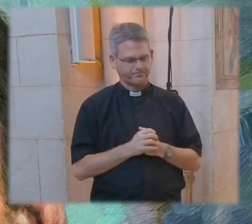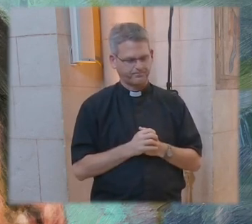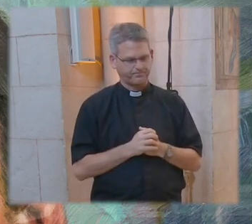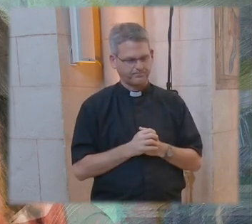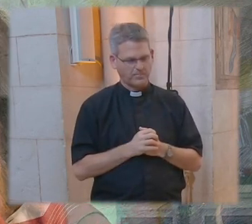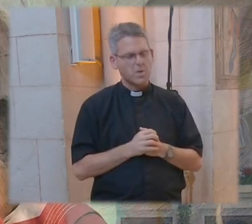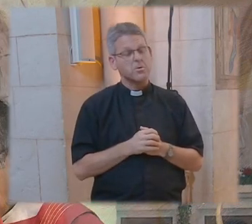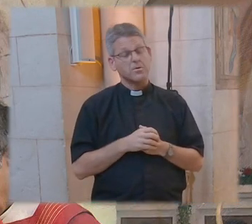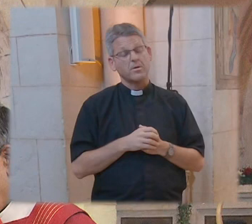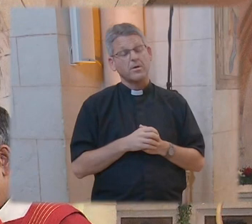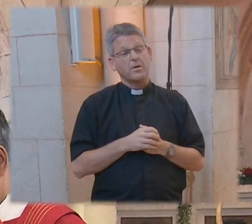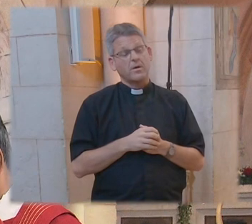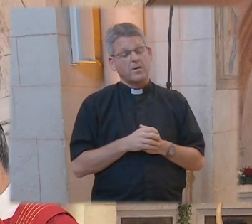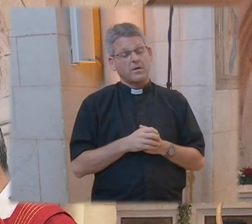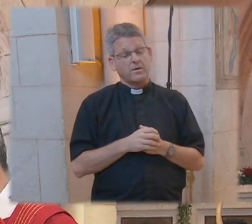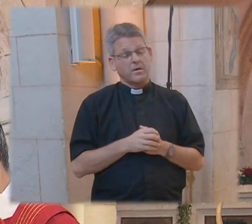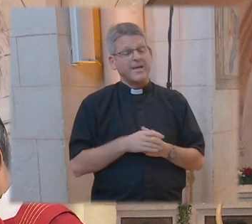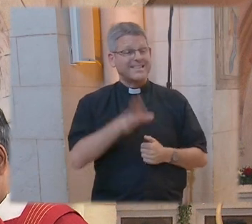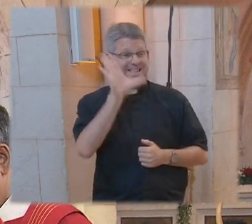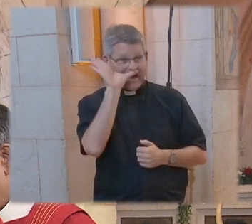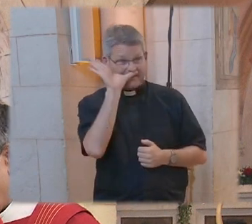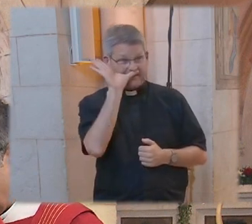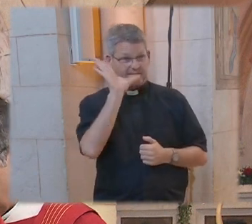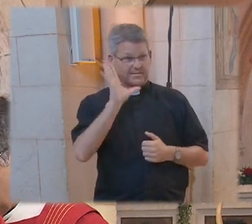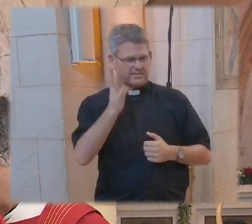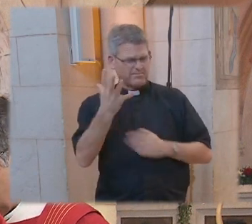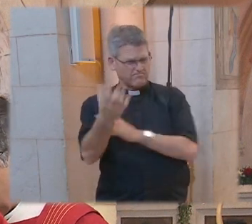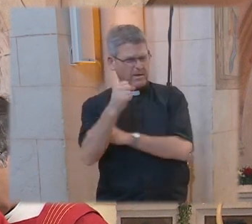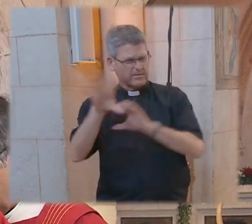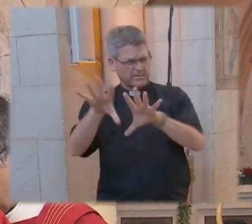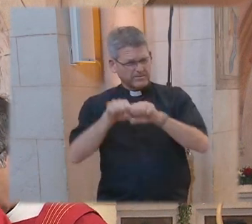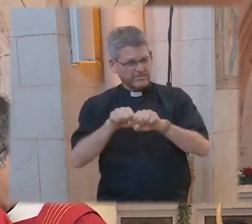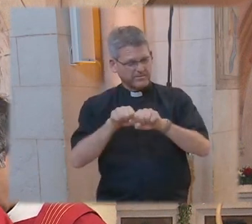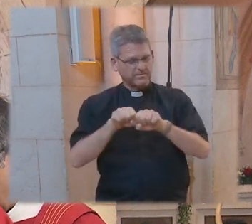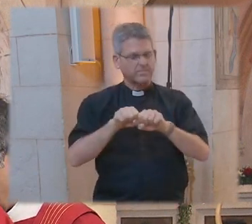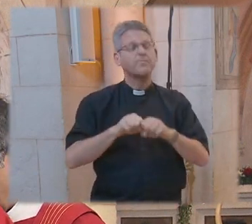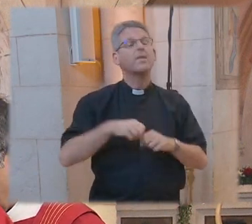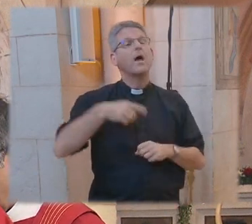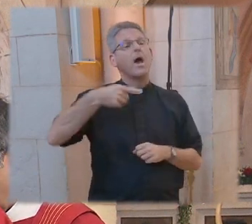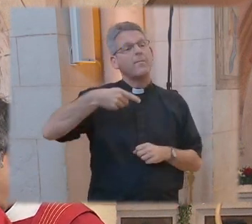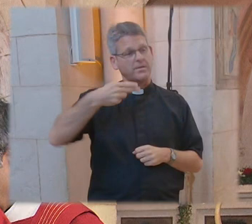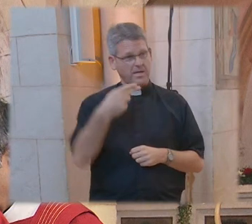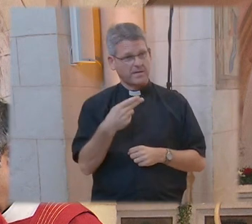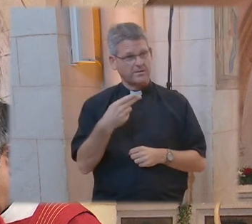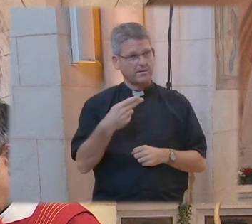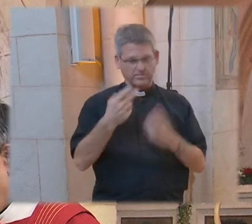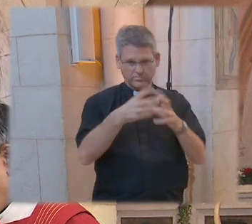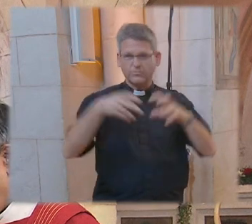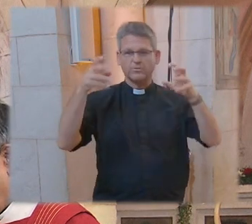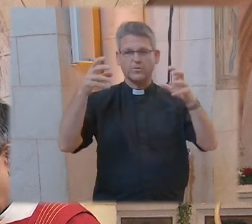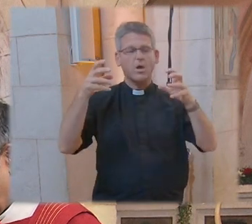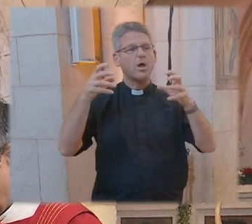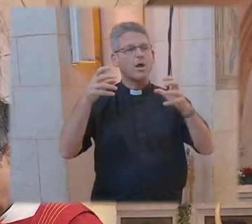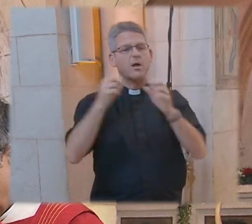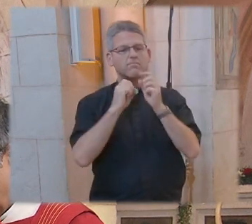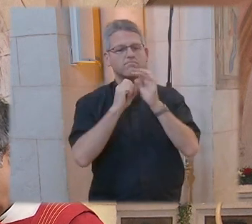Sehr bald nach der Machtübernahme der Nationalsozialisten nahm Pater Henkes auf der Kanzel und in der